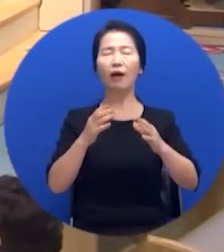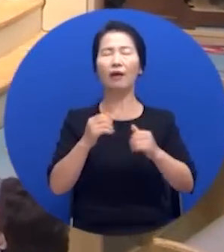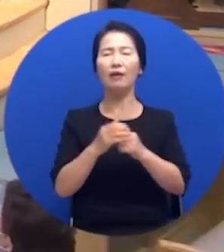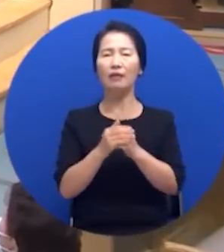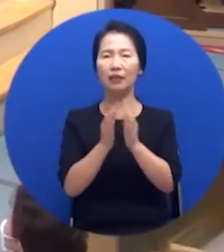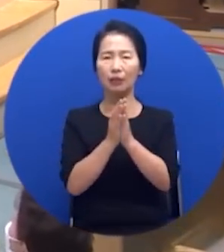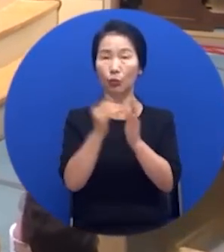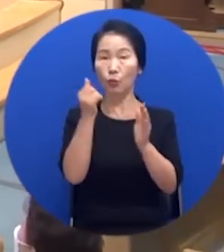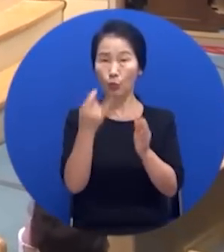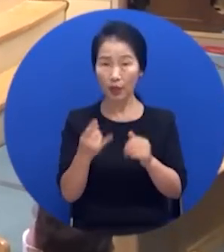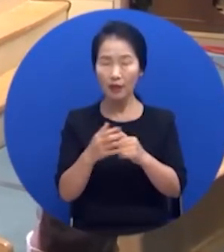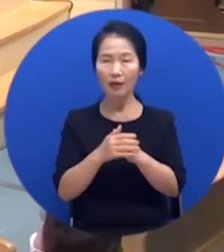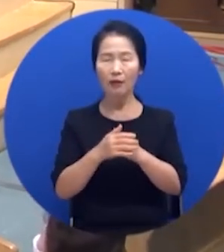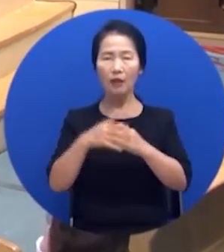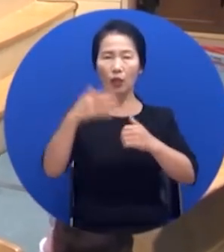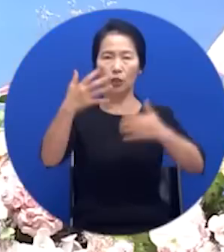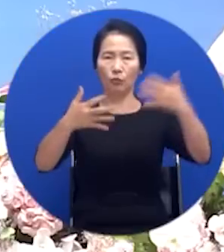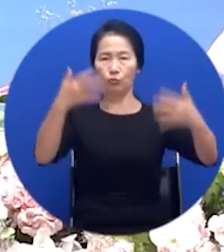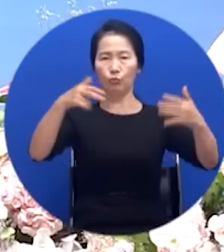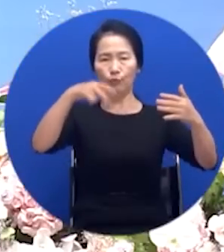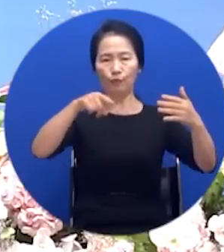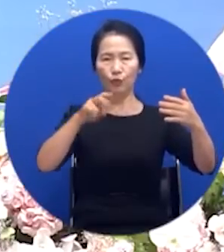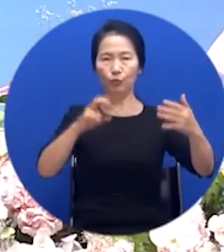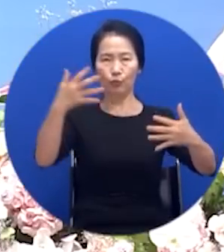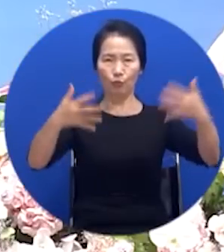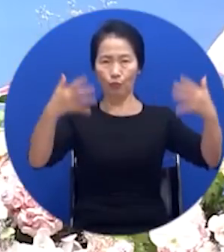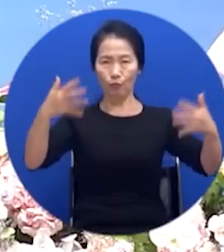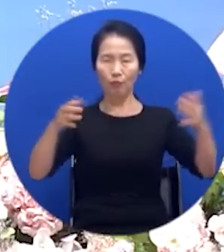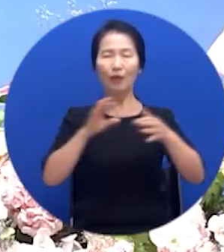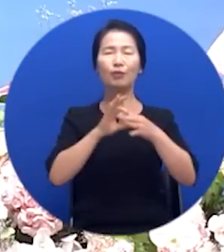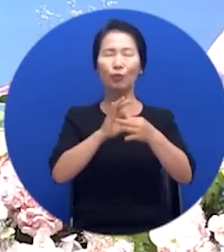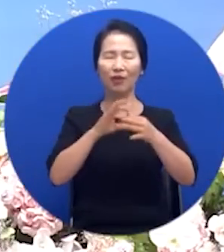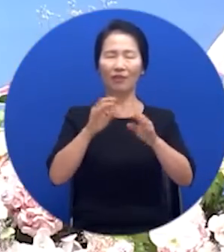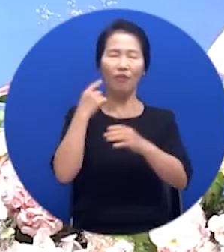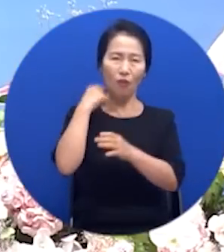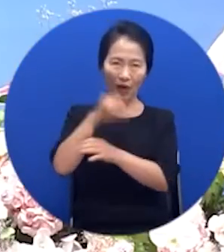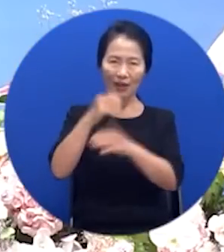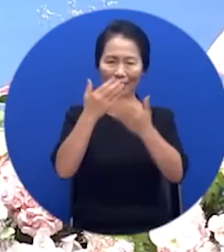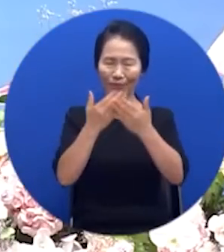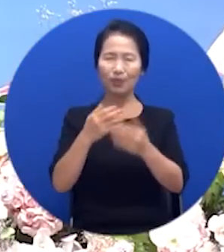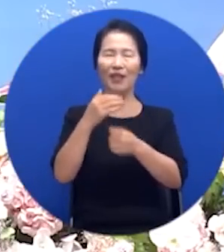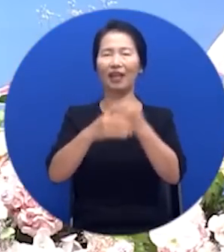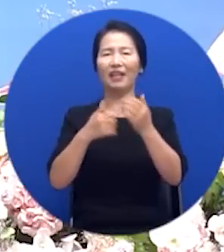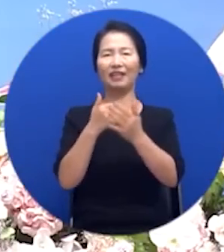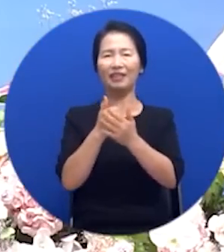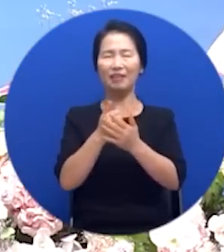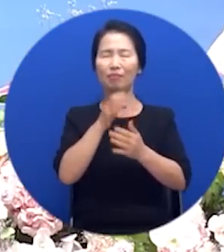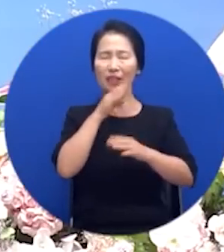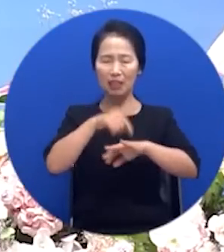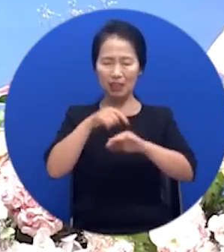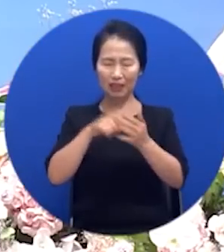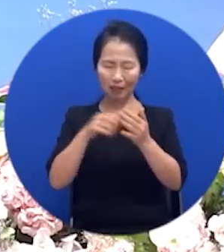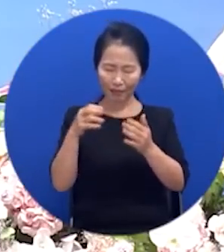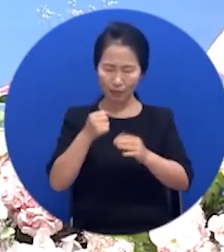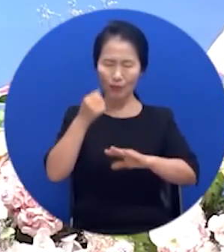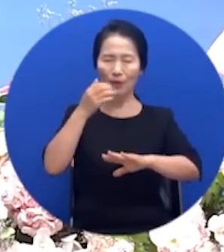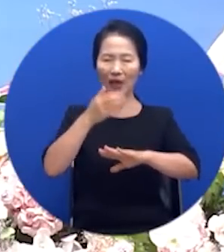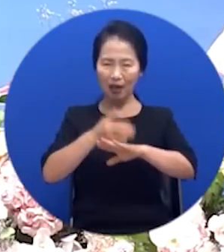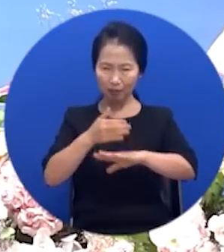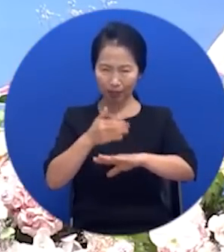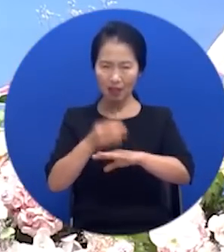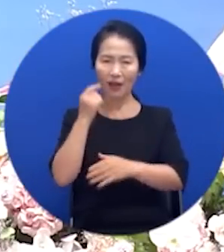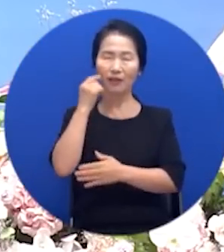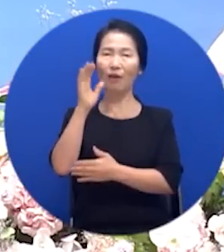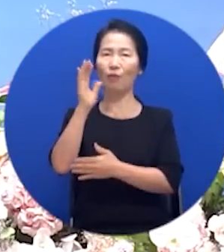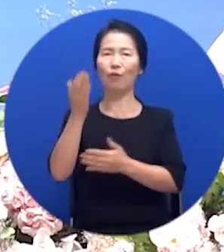국가조찬기도회를 줌 화상회의 시스템을 통해서 허락해 주신 하나님께 진심으로 감사와 영광을